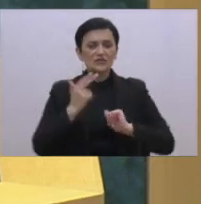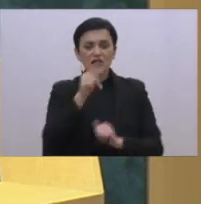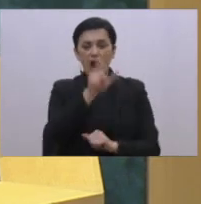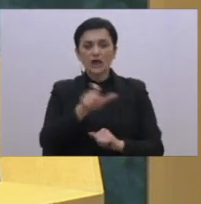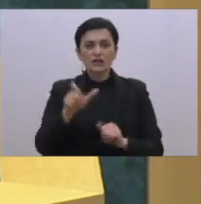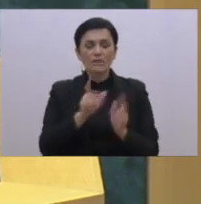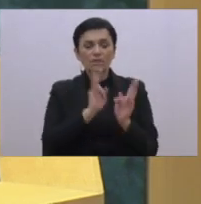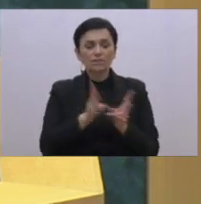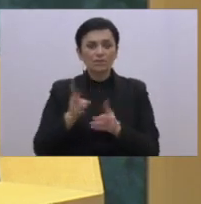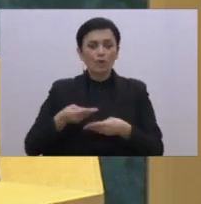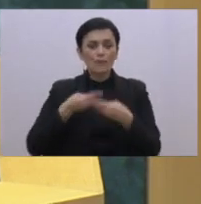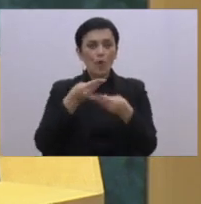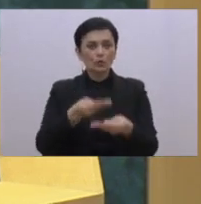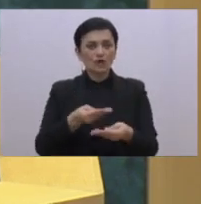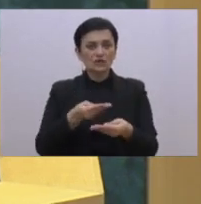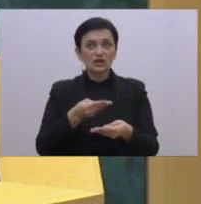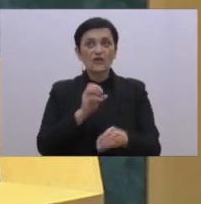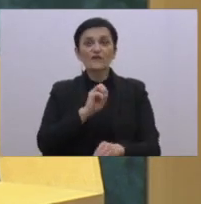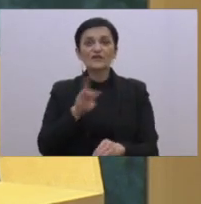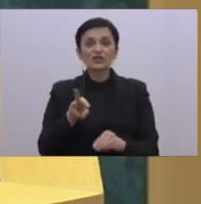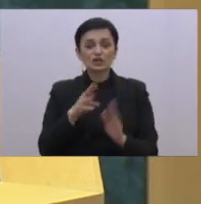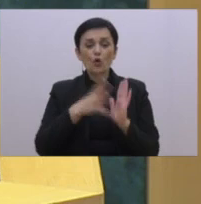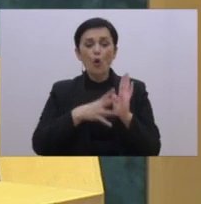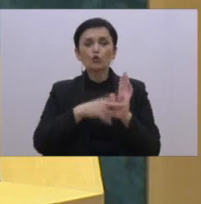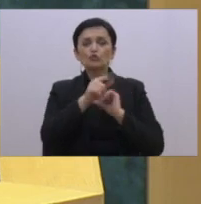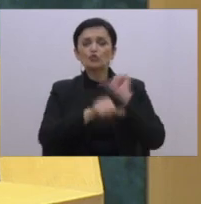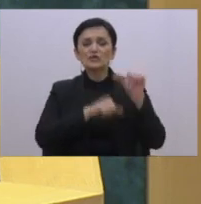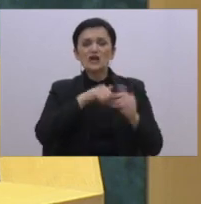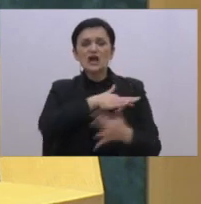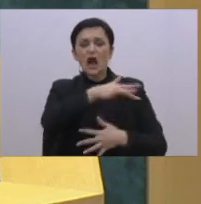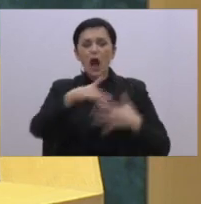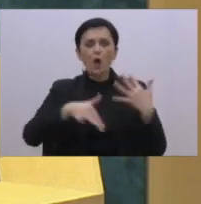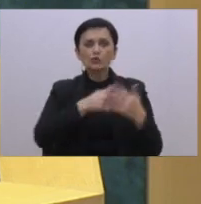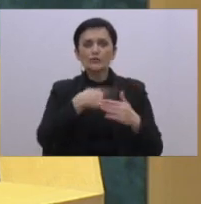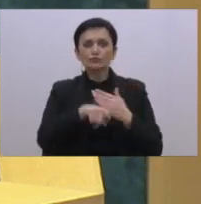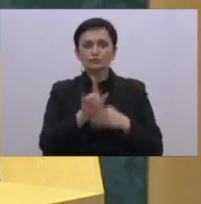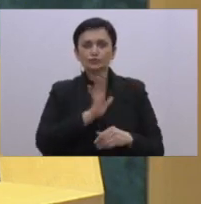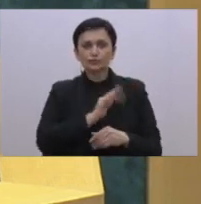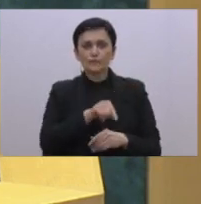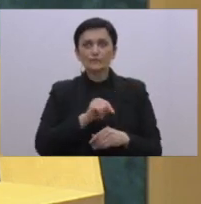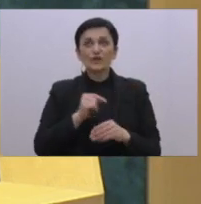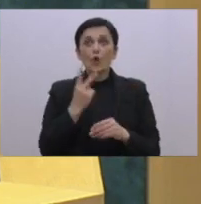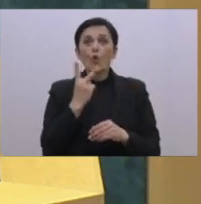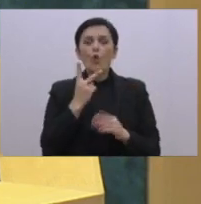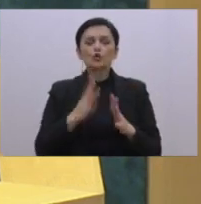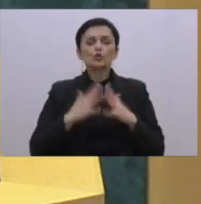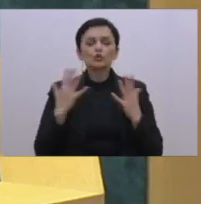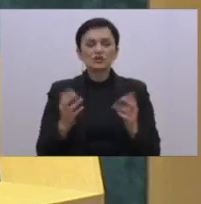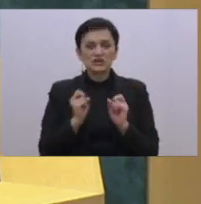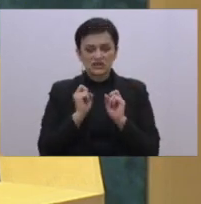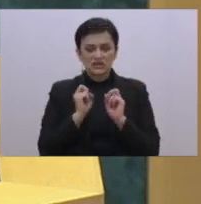ადამიანურ ტრაგედიას მოიტანდა, ვიდრე 90-იანი წლების ქაოსმა გამოიწვია. ამ ორი უდიდესი